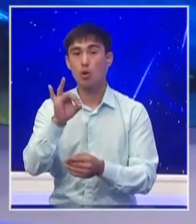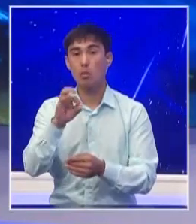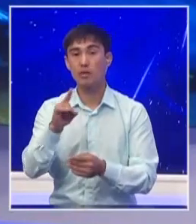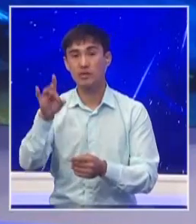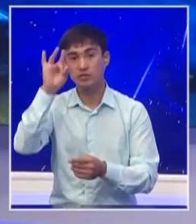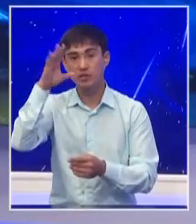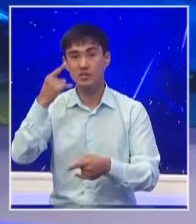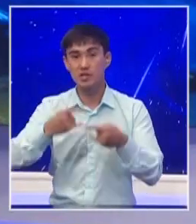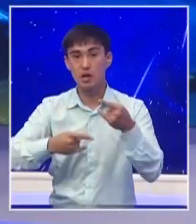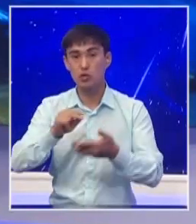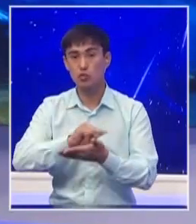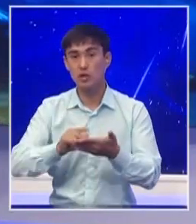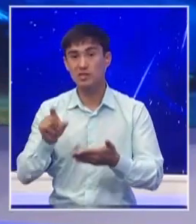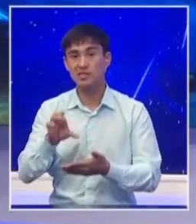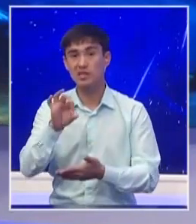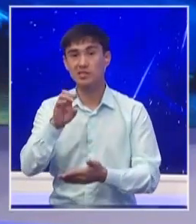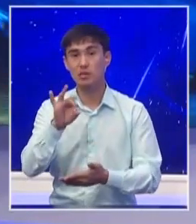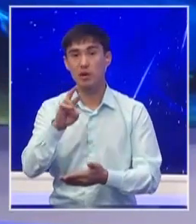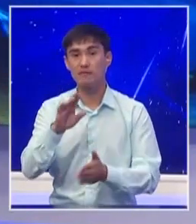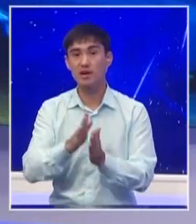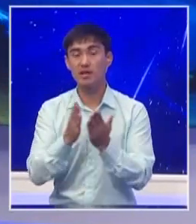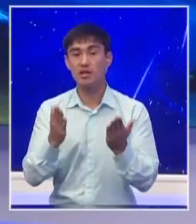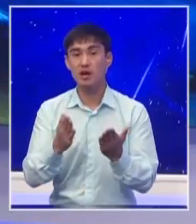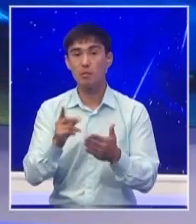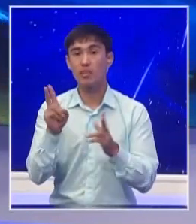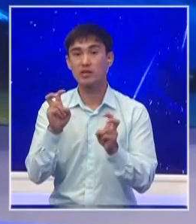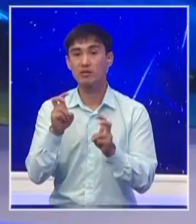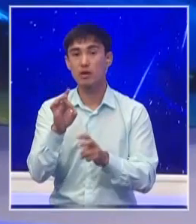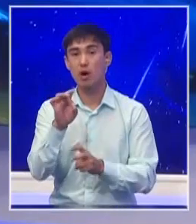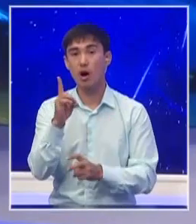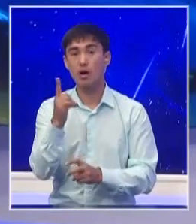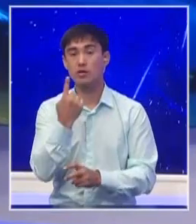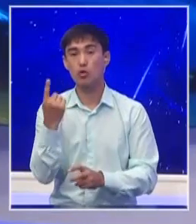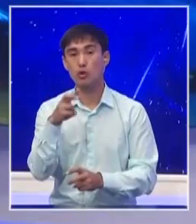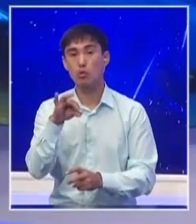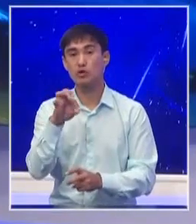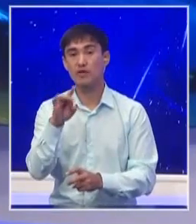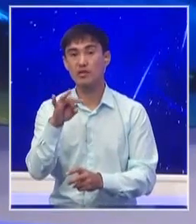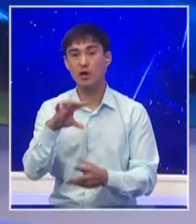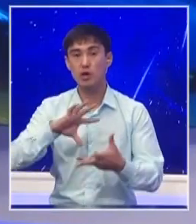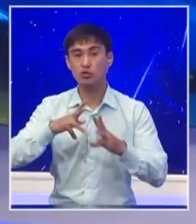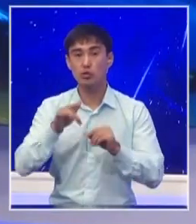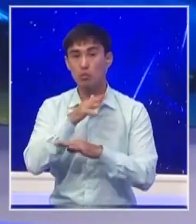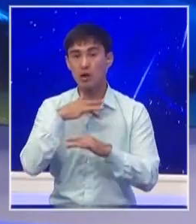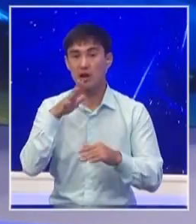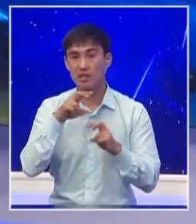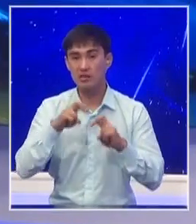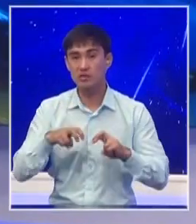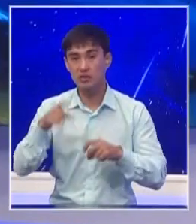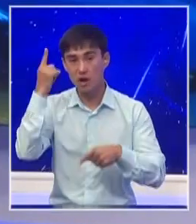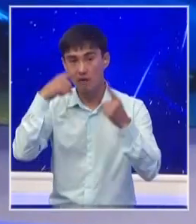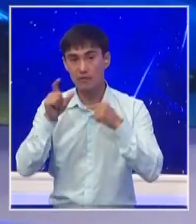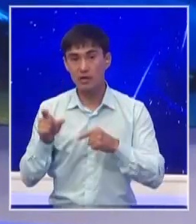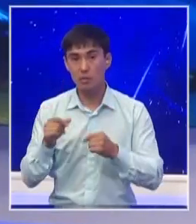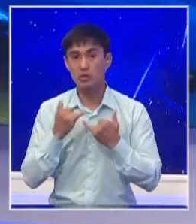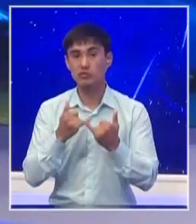тележурналиста и писателя Серика Сарыбаева. Книга под названием «Одинокий можжевельник» стала результатом многолетних исследований автора и посвящена судьбам